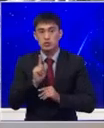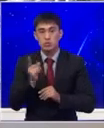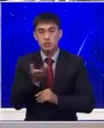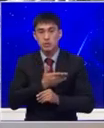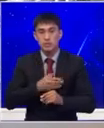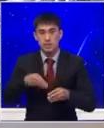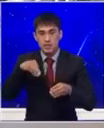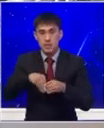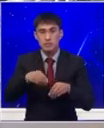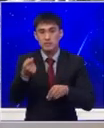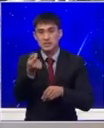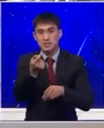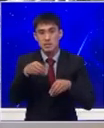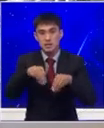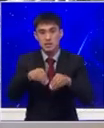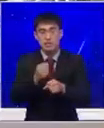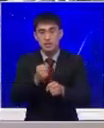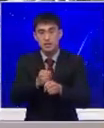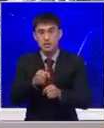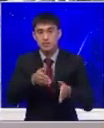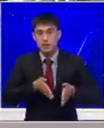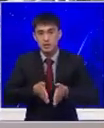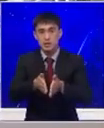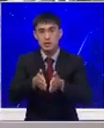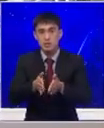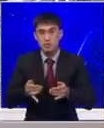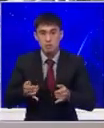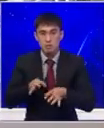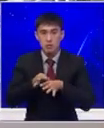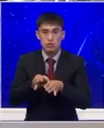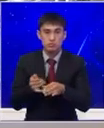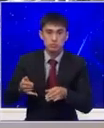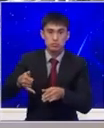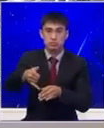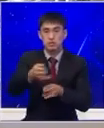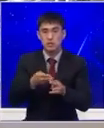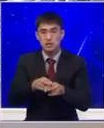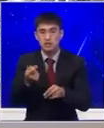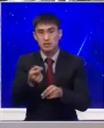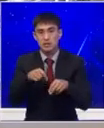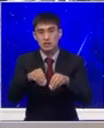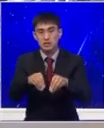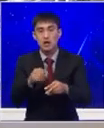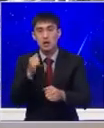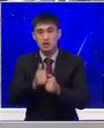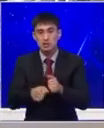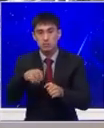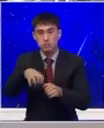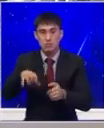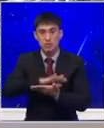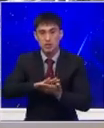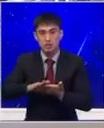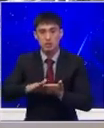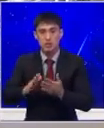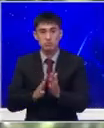что мы закапываем семена делаем ряды проходимся сеялкой и сажаем семена каждый раз пропалываем и очищаем